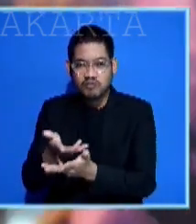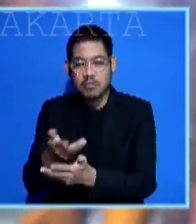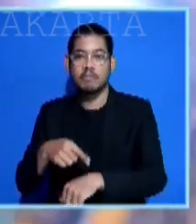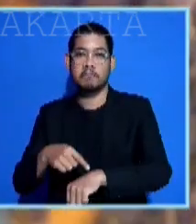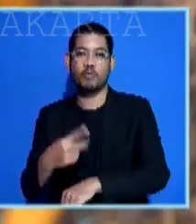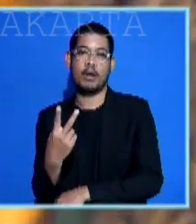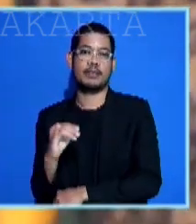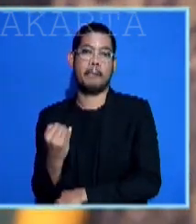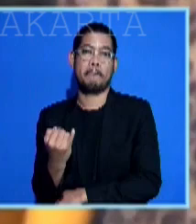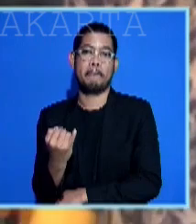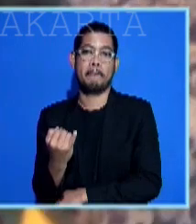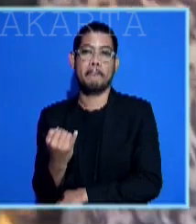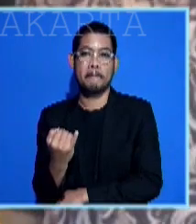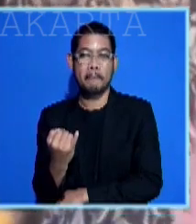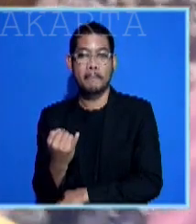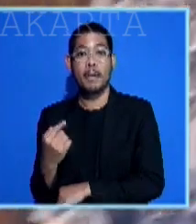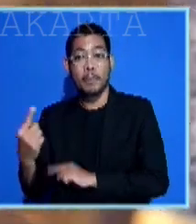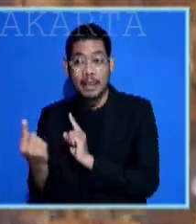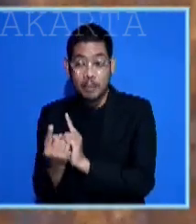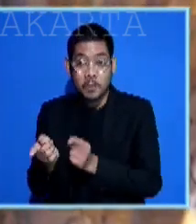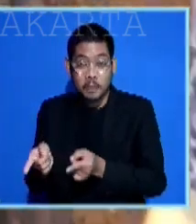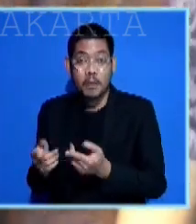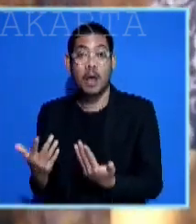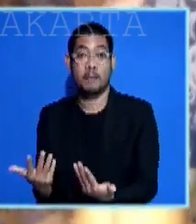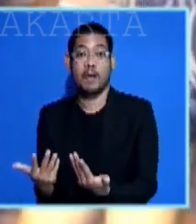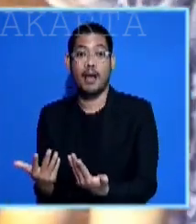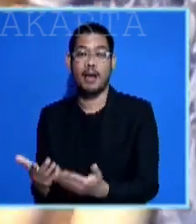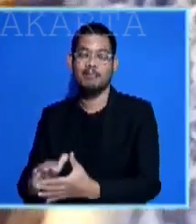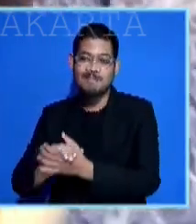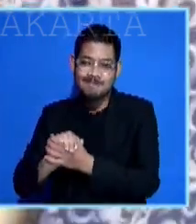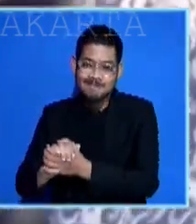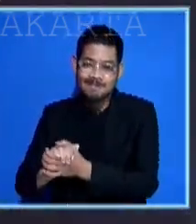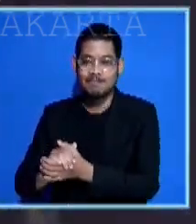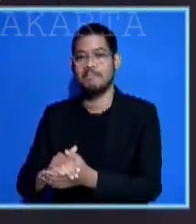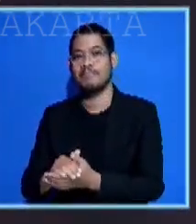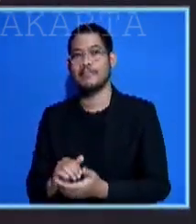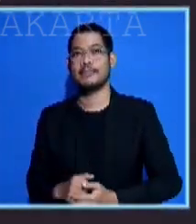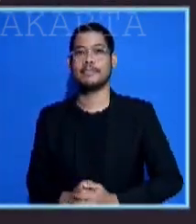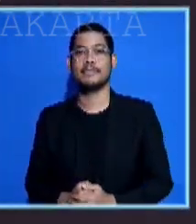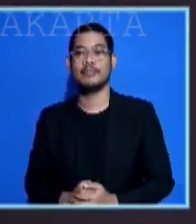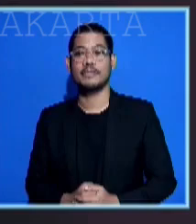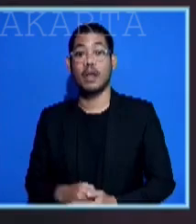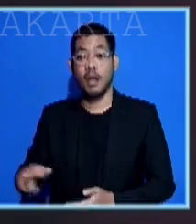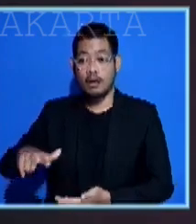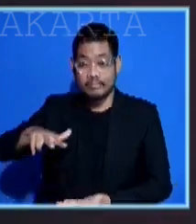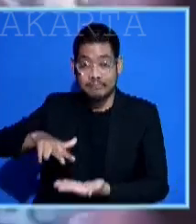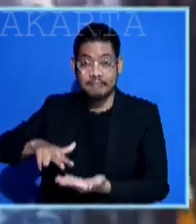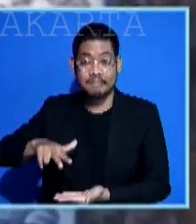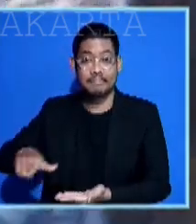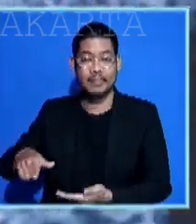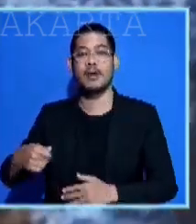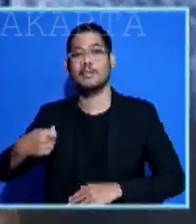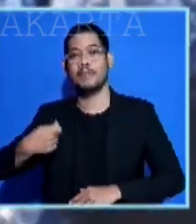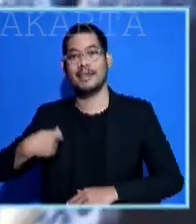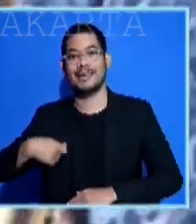Hadi Cahyanto, pertemuannya ini hanya untuk soan atau silaturahmi biasa saja usai dirinya dilantik menjadi Menko Polhukam